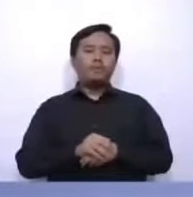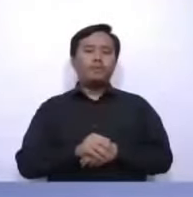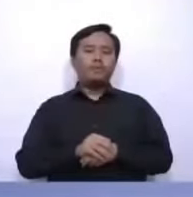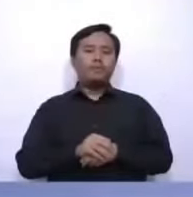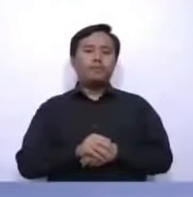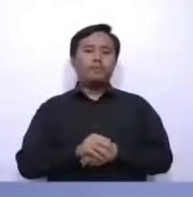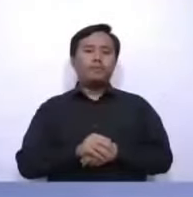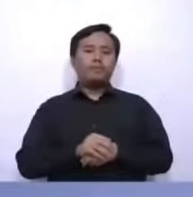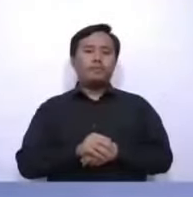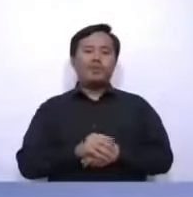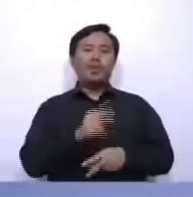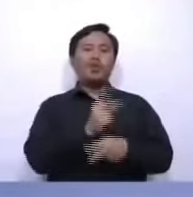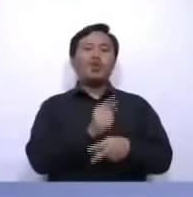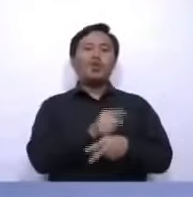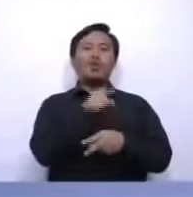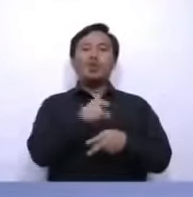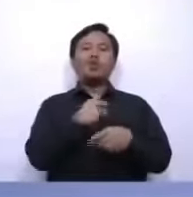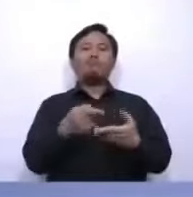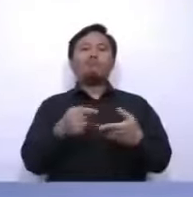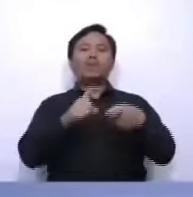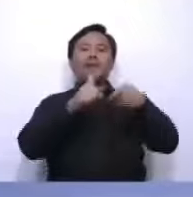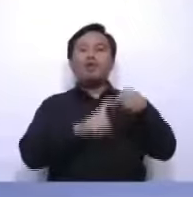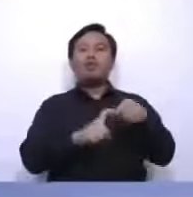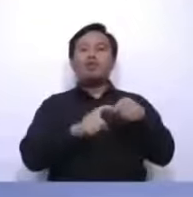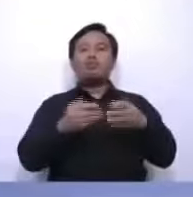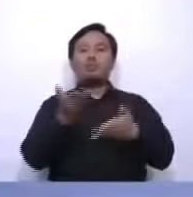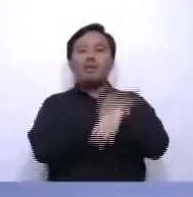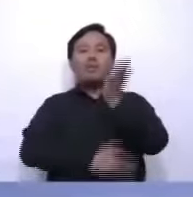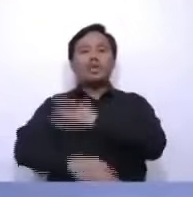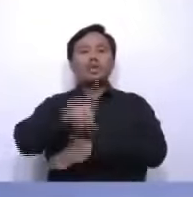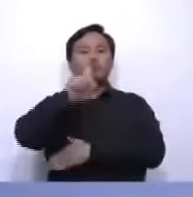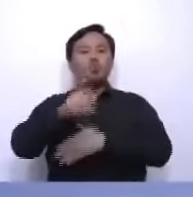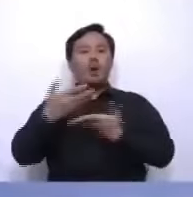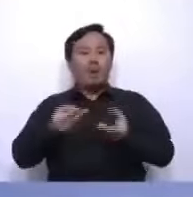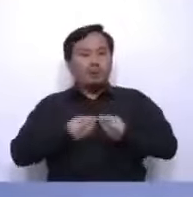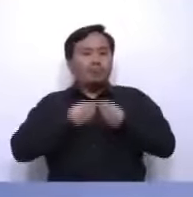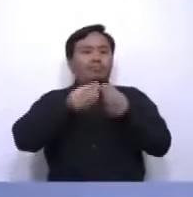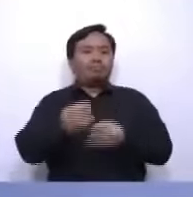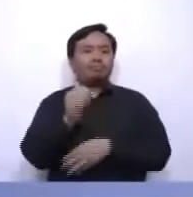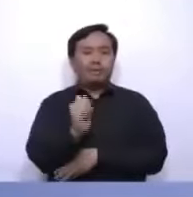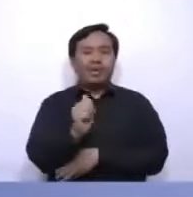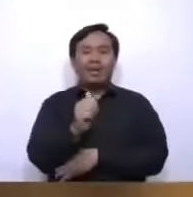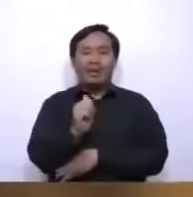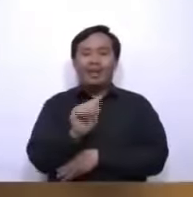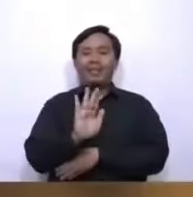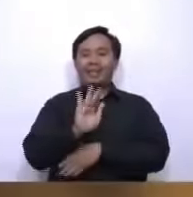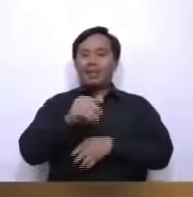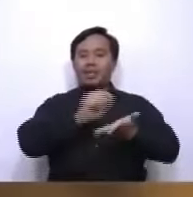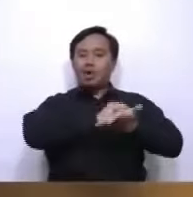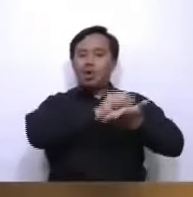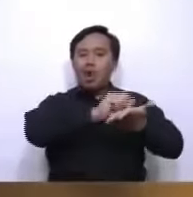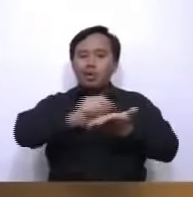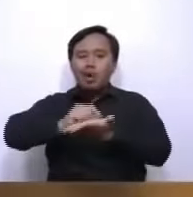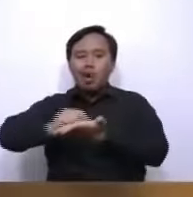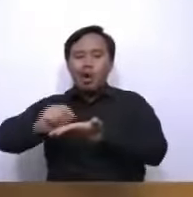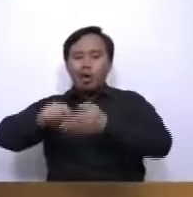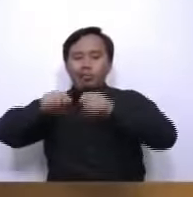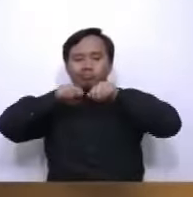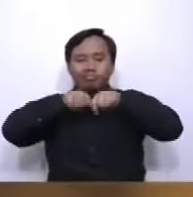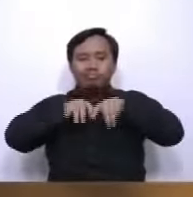diperlukan oleh disabilitas. Sehingga itu bisa disebarkan ke berbagai sekolah-sekolah